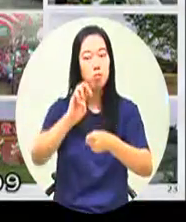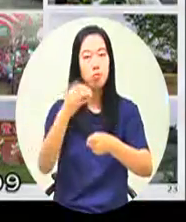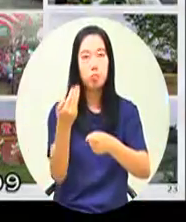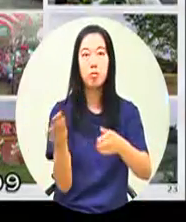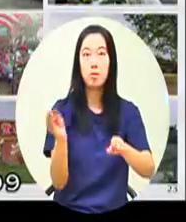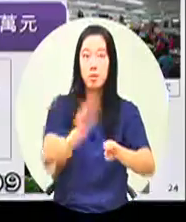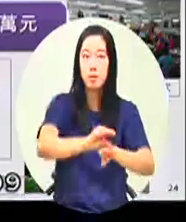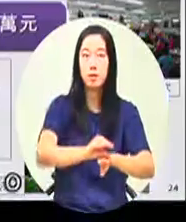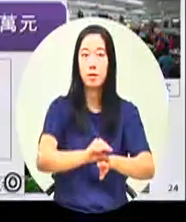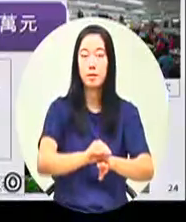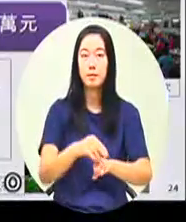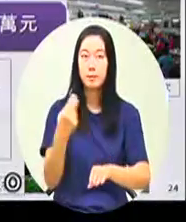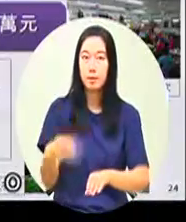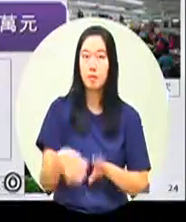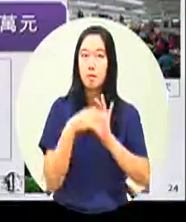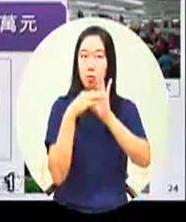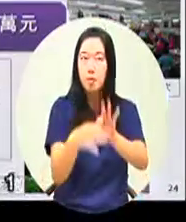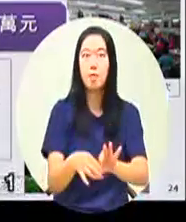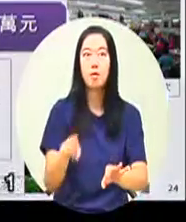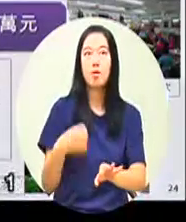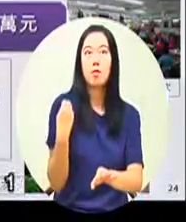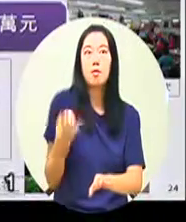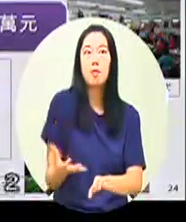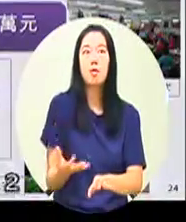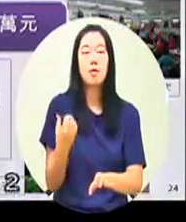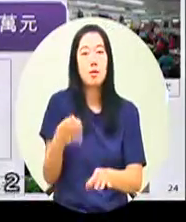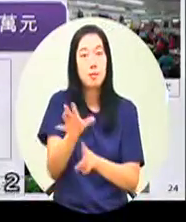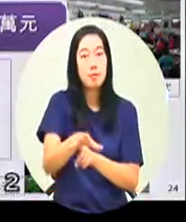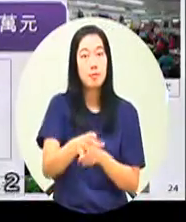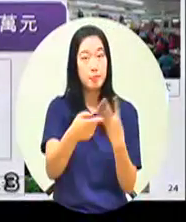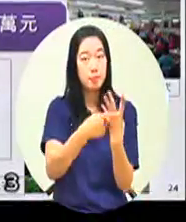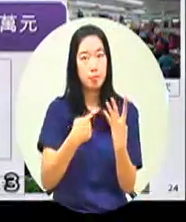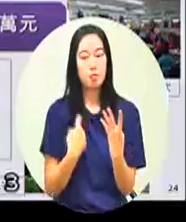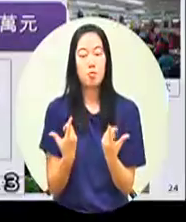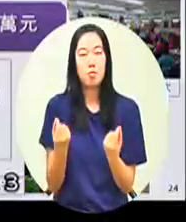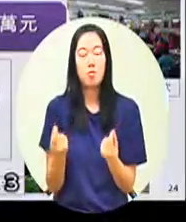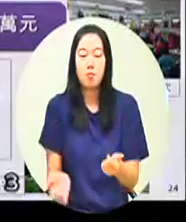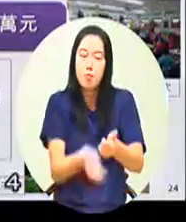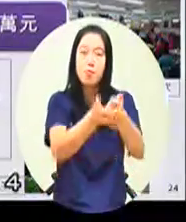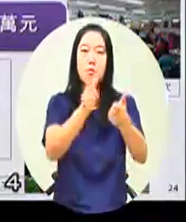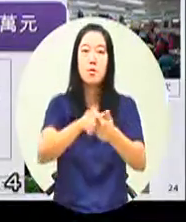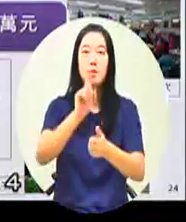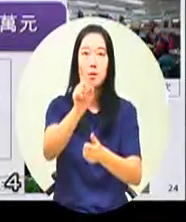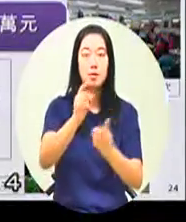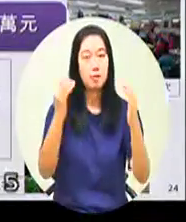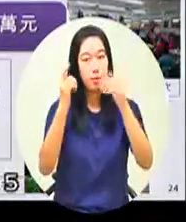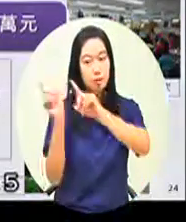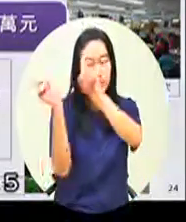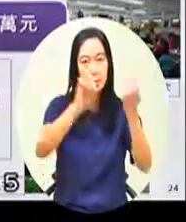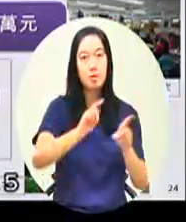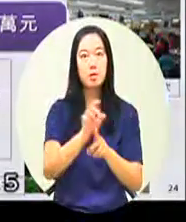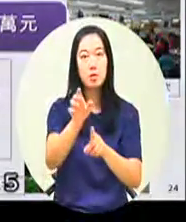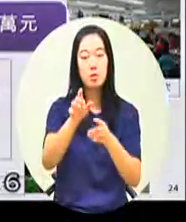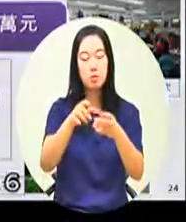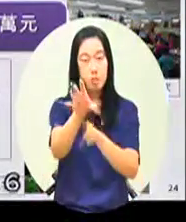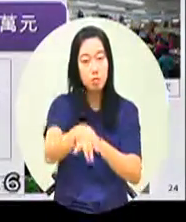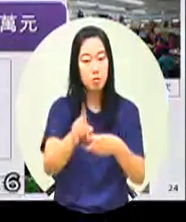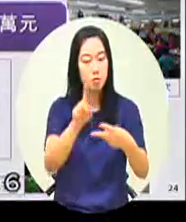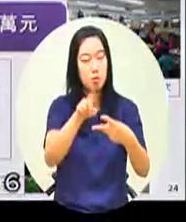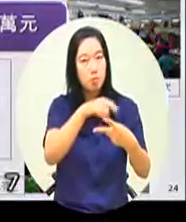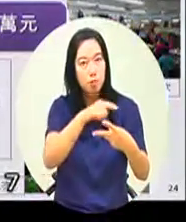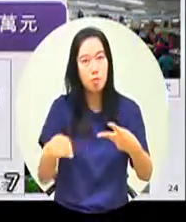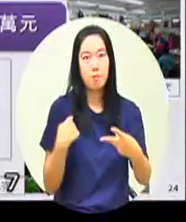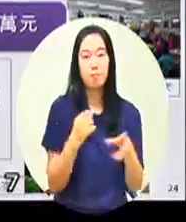那么另外在永续乐活新农业的方面呢，我们推动了一日农夫的体验活动。那么从